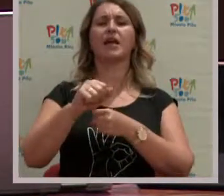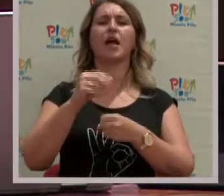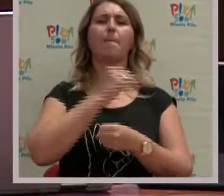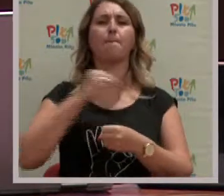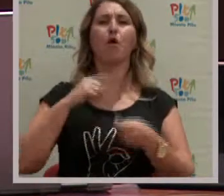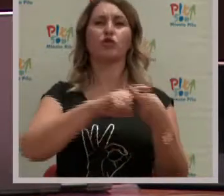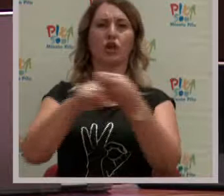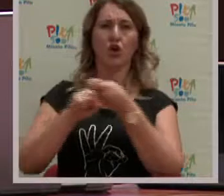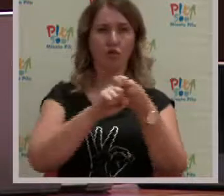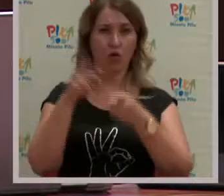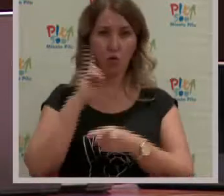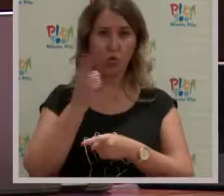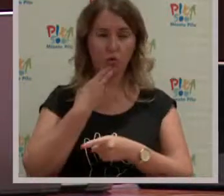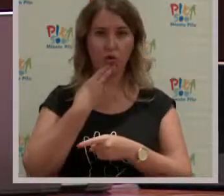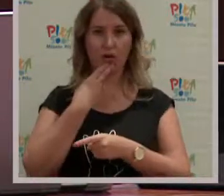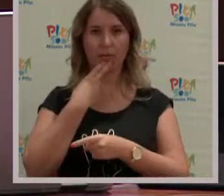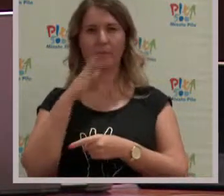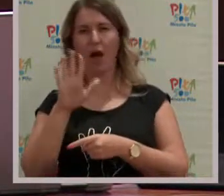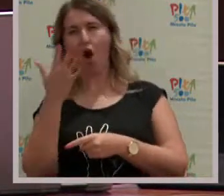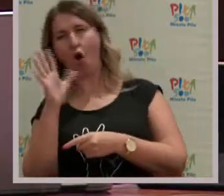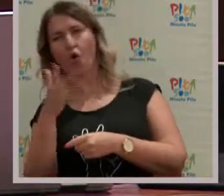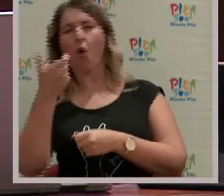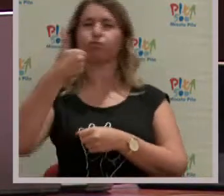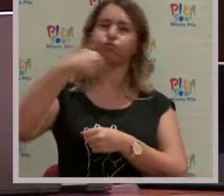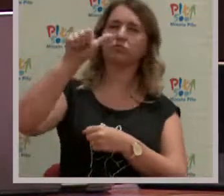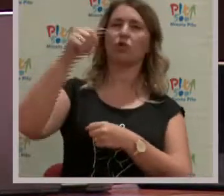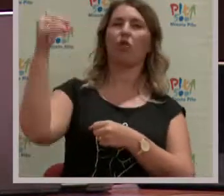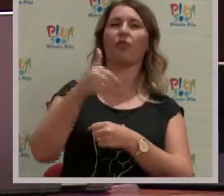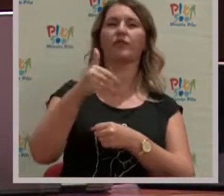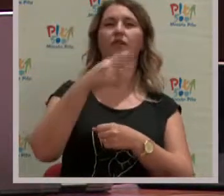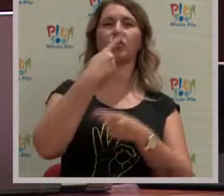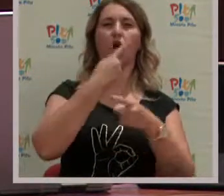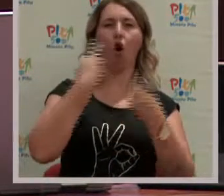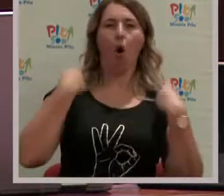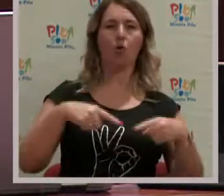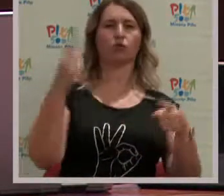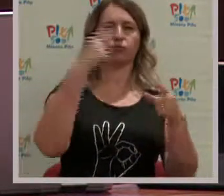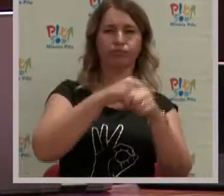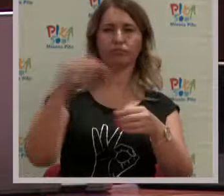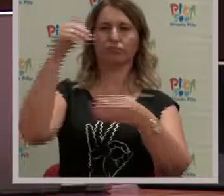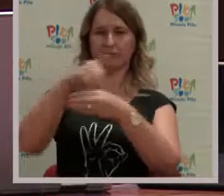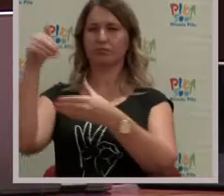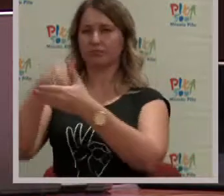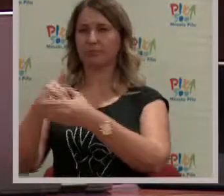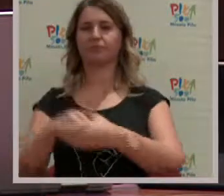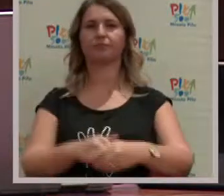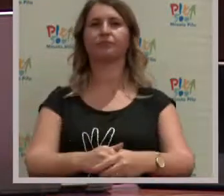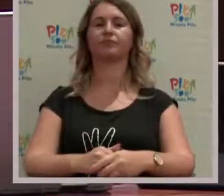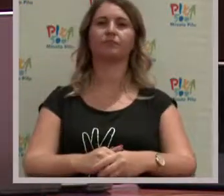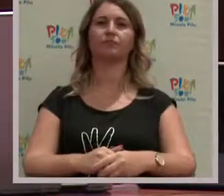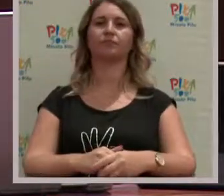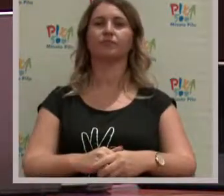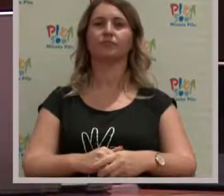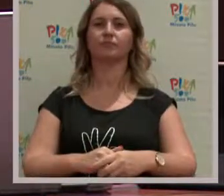Związek Głuchych, który ma około 100 tysięcy członków. Na tle Polski wyróżnia się także działalność